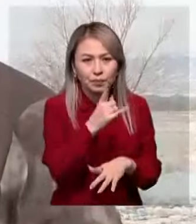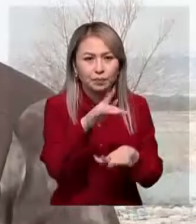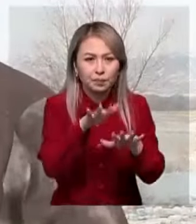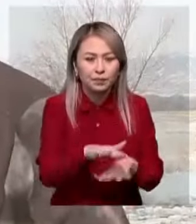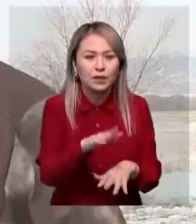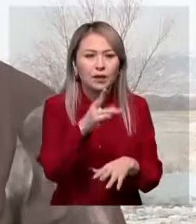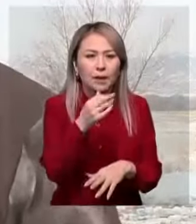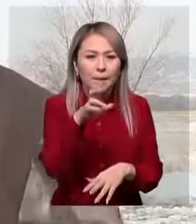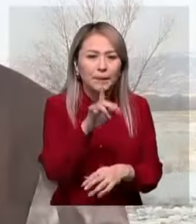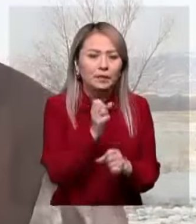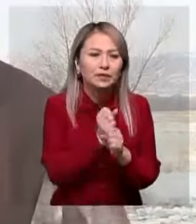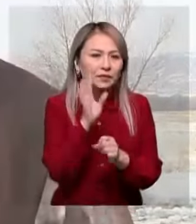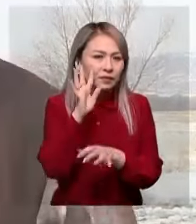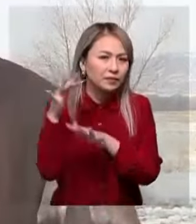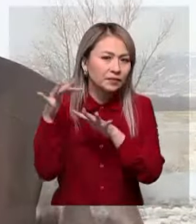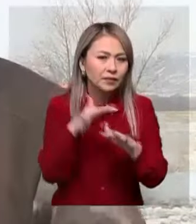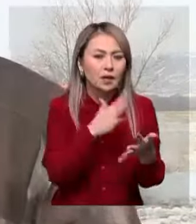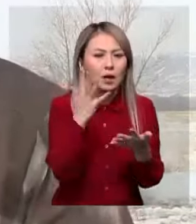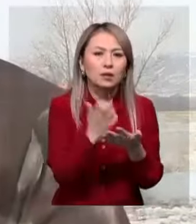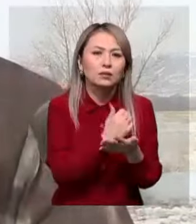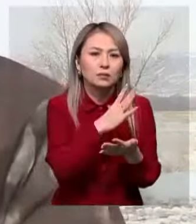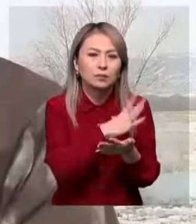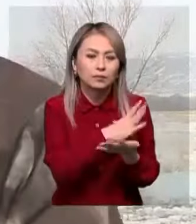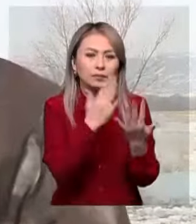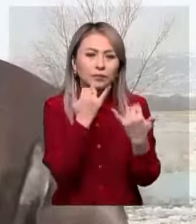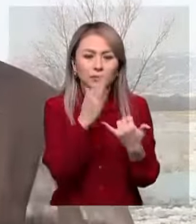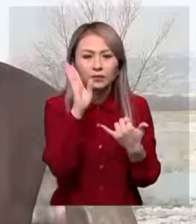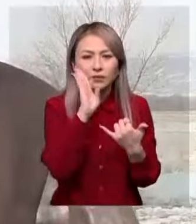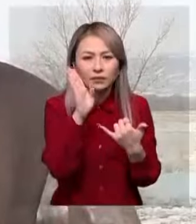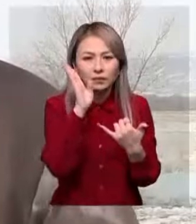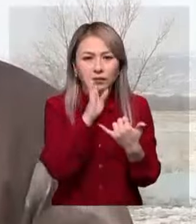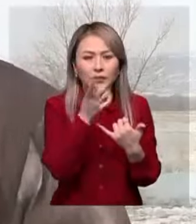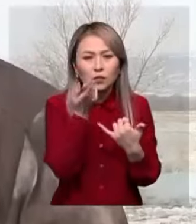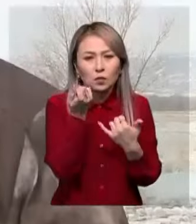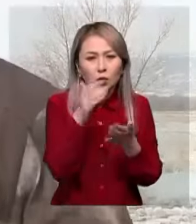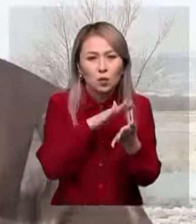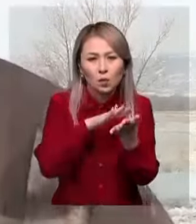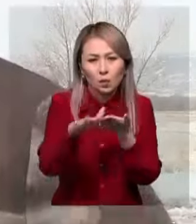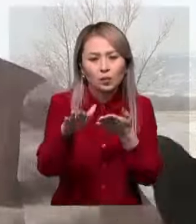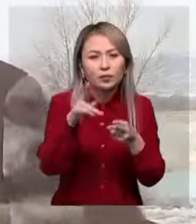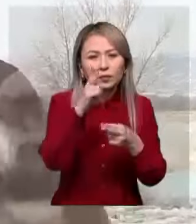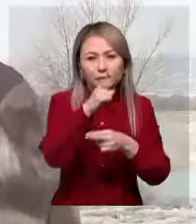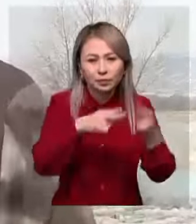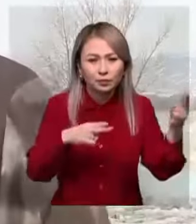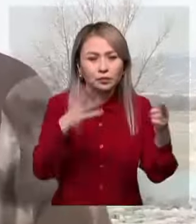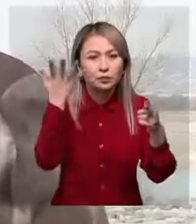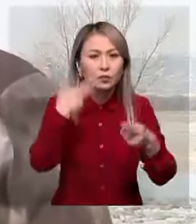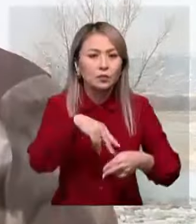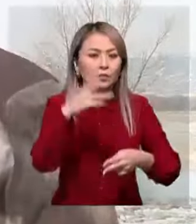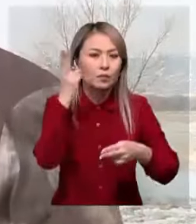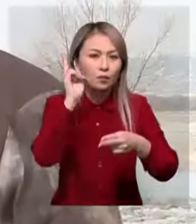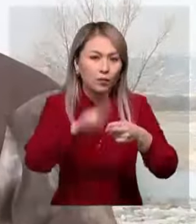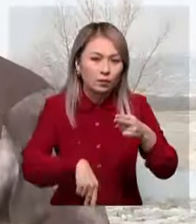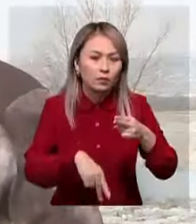дамбаның үстінен шайып кеткен жері анықталып тұр. Бірақ қазір судың кішкене мұзға тоқтапты, бірақ бәрі мына жұмыс бітірген соң сол